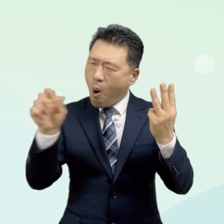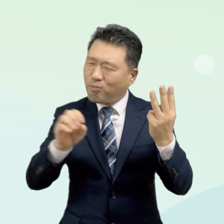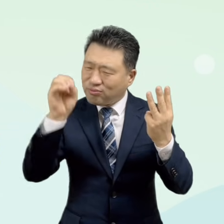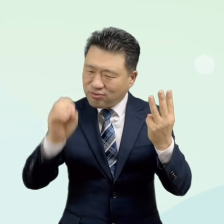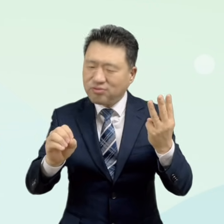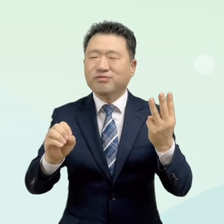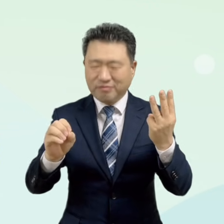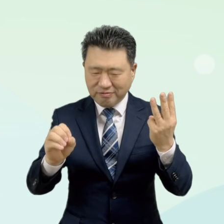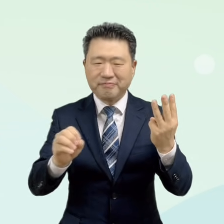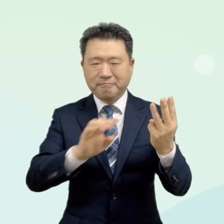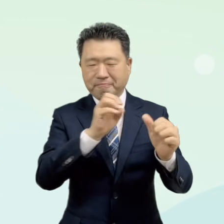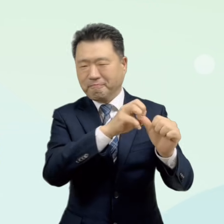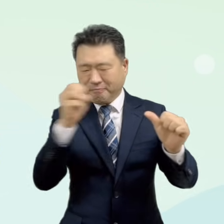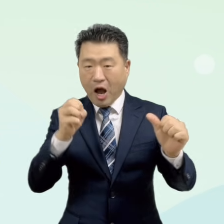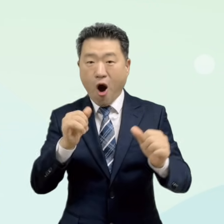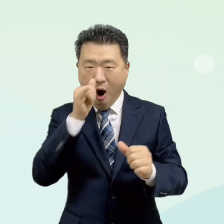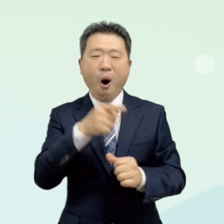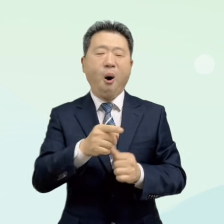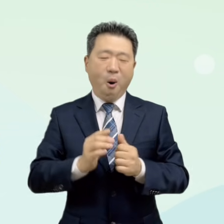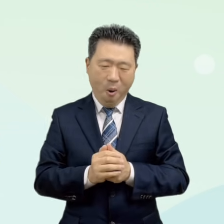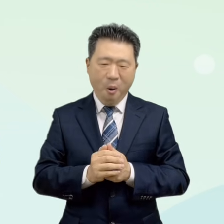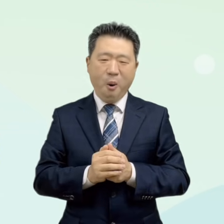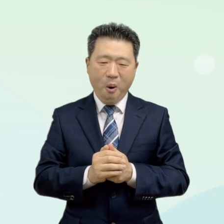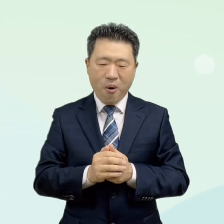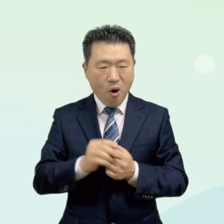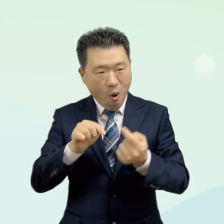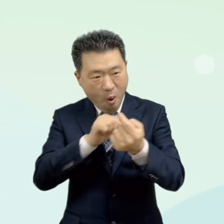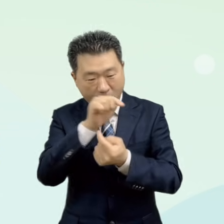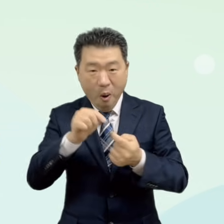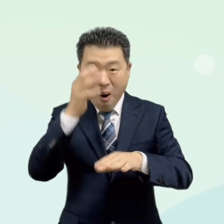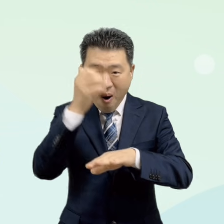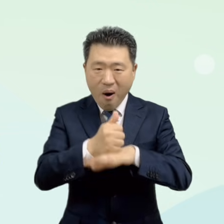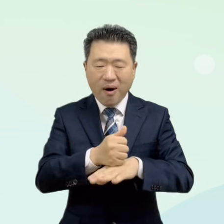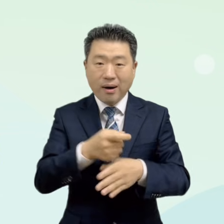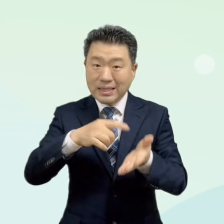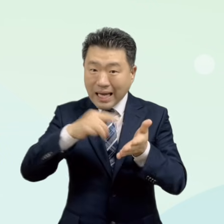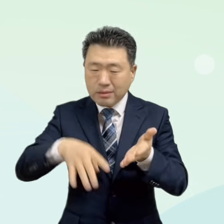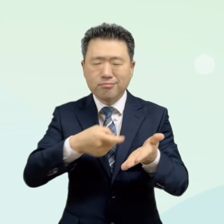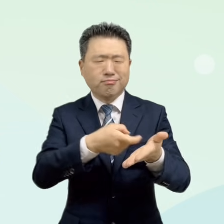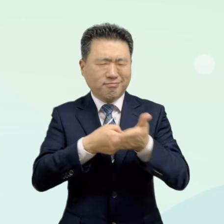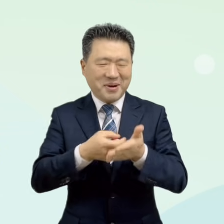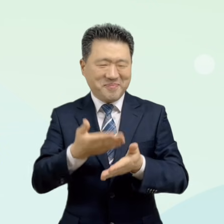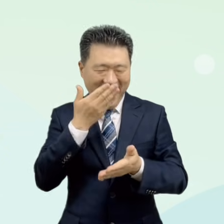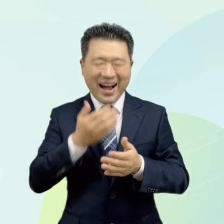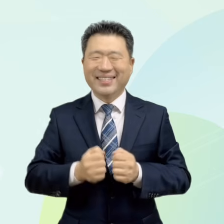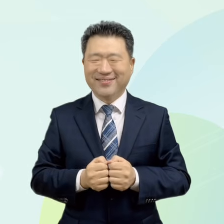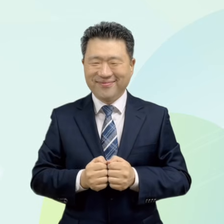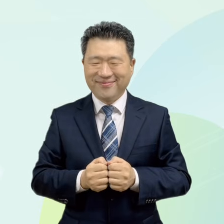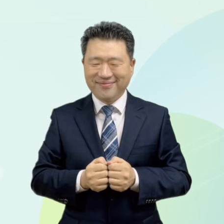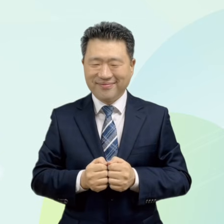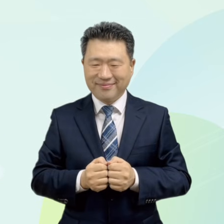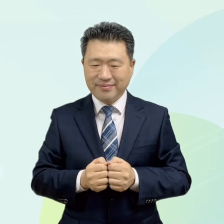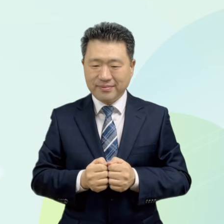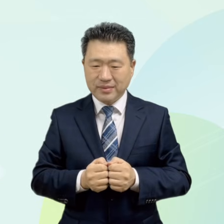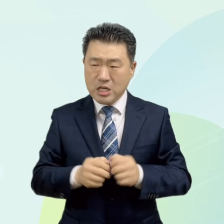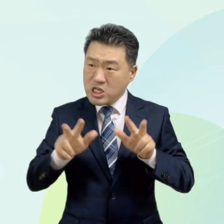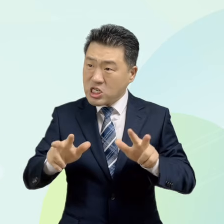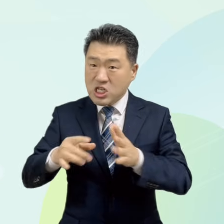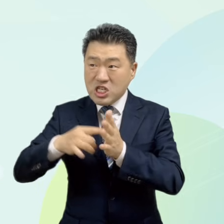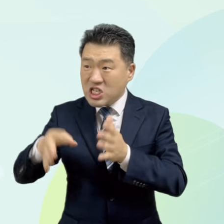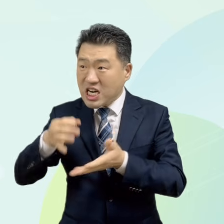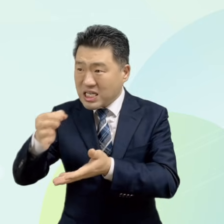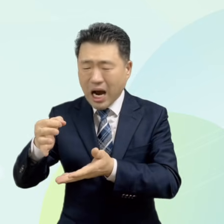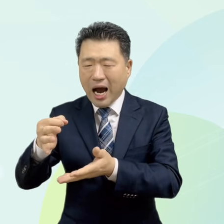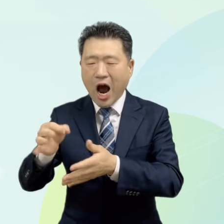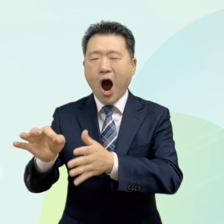3에서 5%를 원천 징수하기 때문에 운용 수익에 대한 절세를 할 수 있습니다. 지금 내야 할